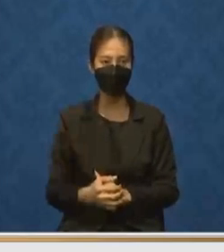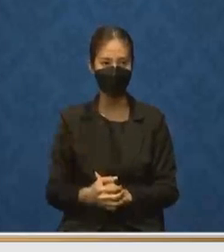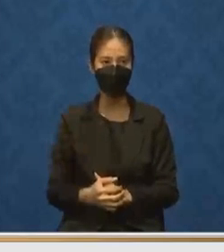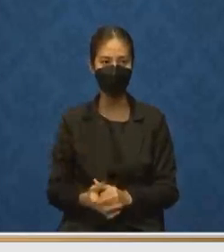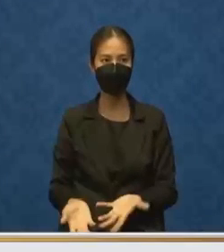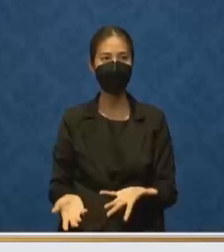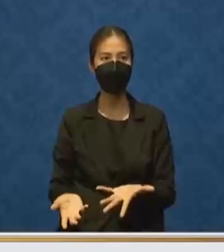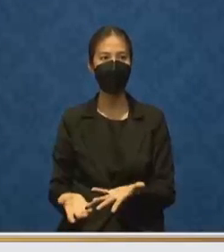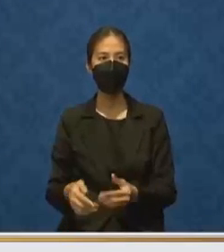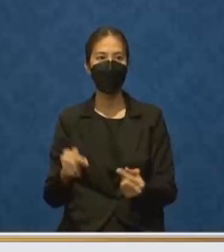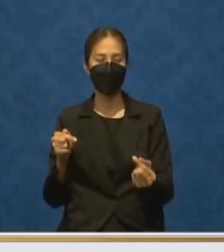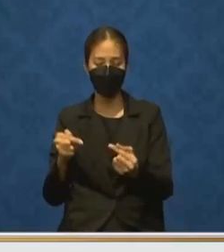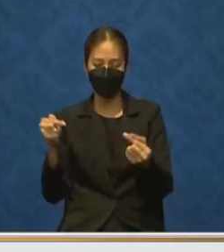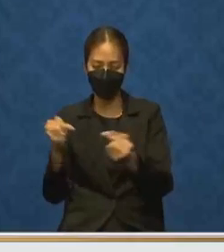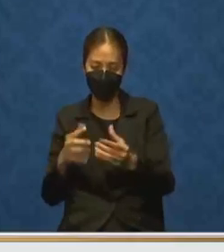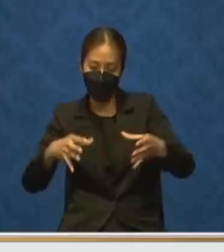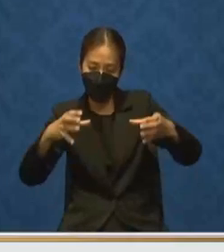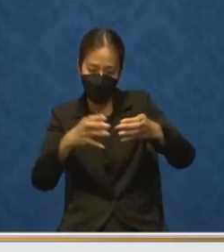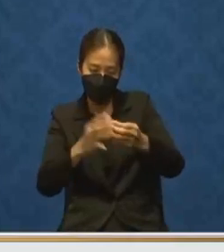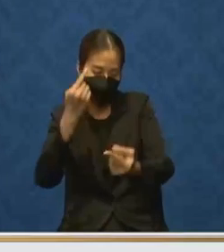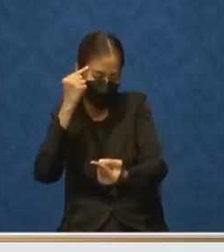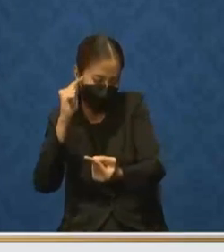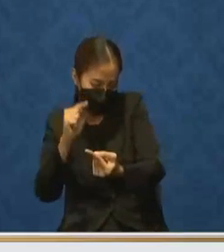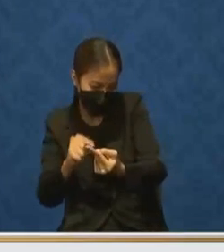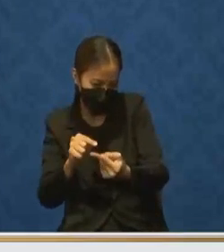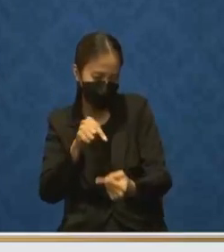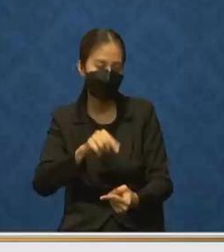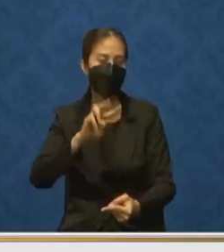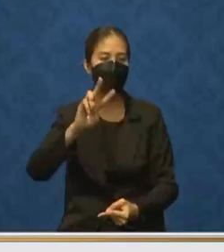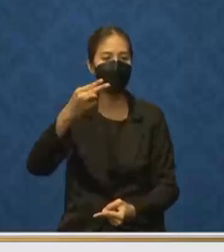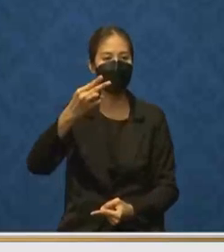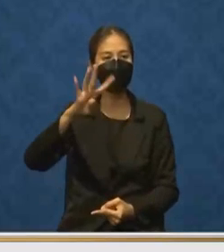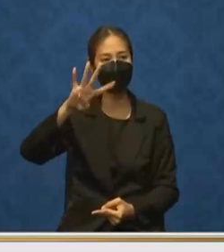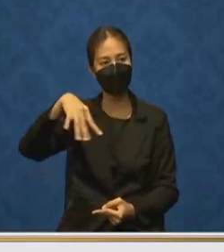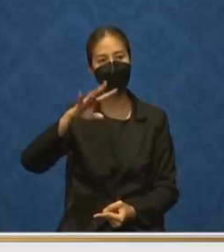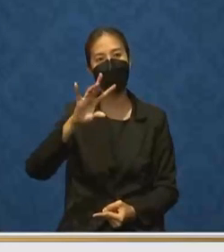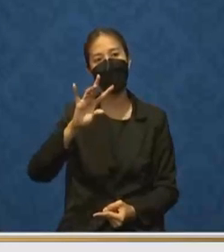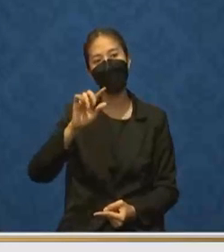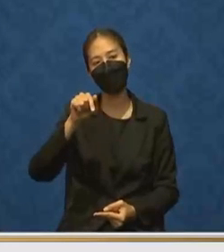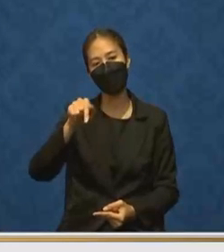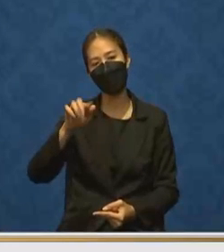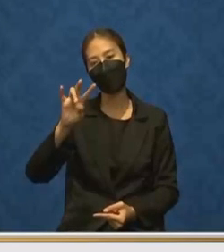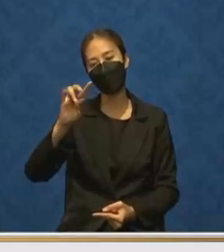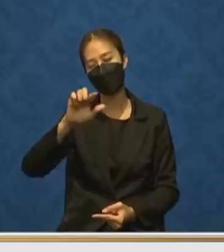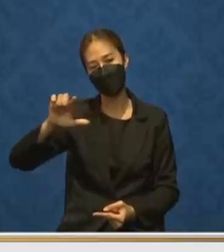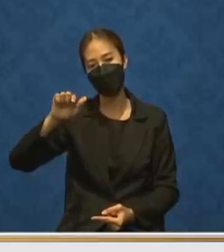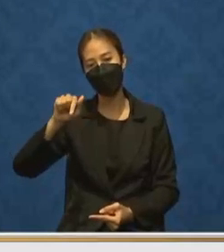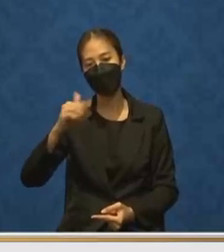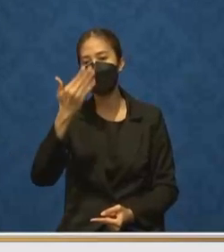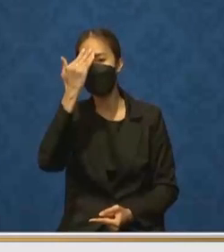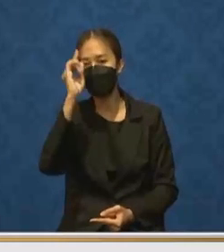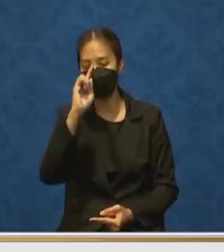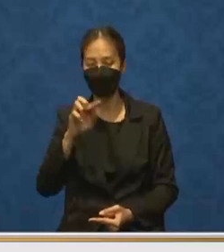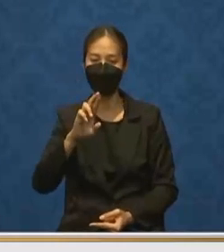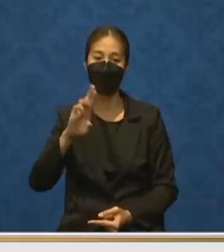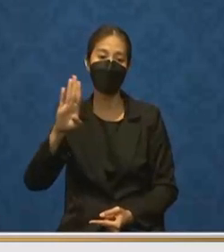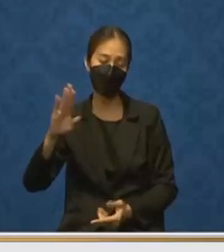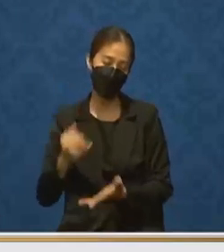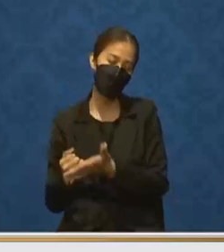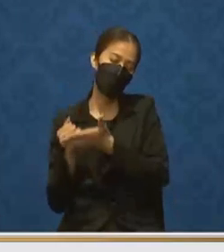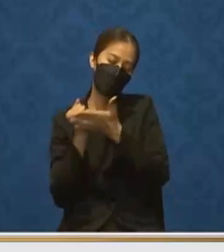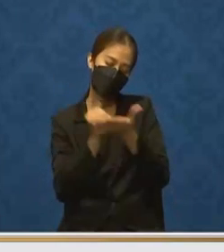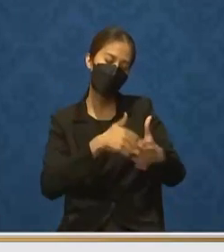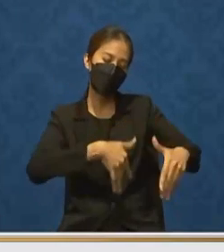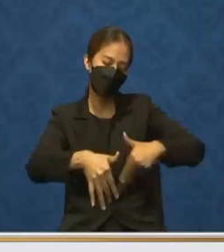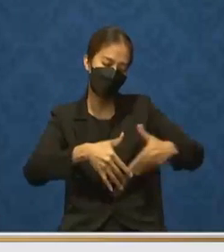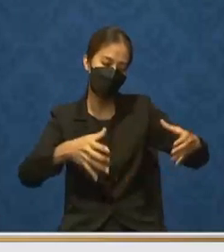เพื่อแก้ไขปัญหาเฉพาะกลุ่มงบประมาณ 24,026.7 ล้านบาทเพื่อให้มีระบบและกลไกช่วยเหลือประชาชนกลุ่มเ